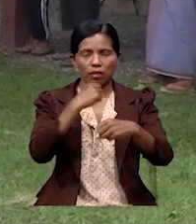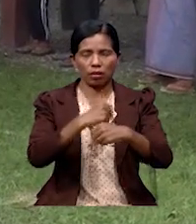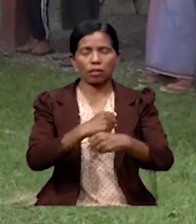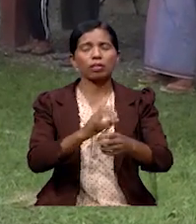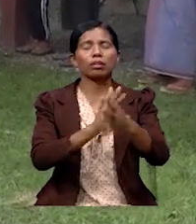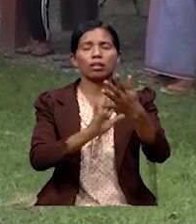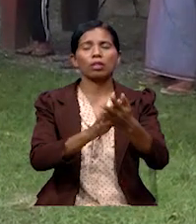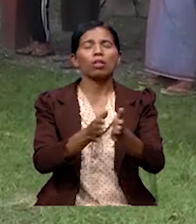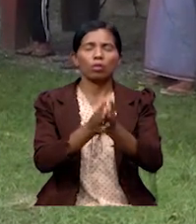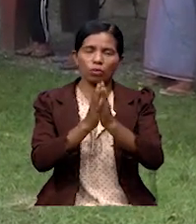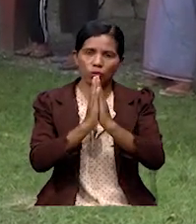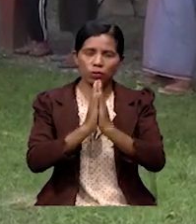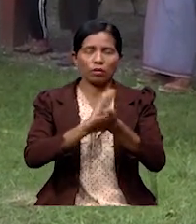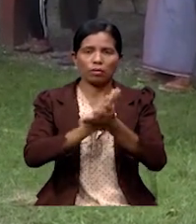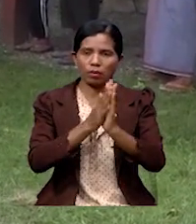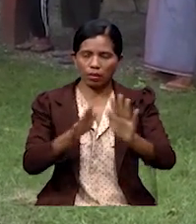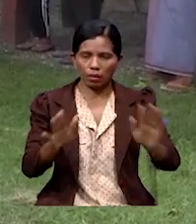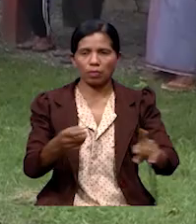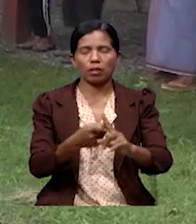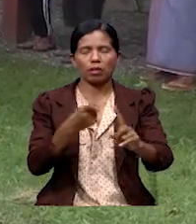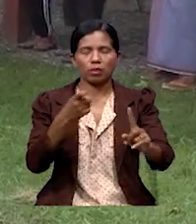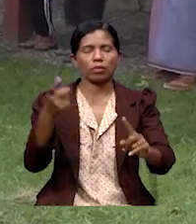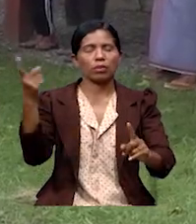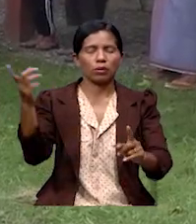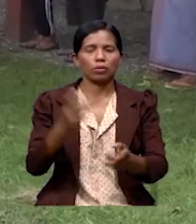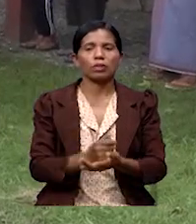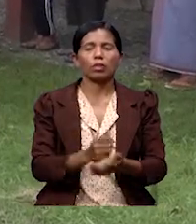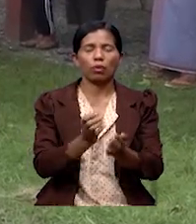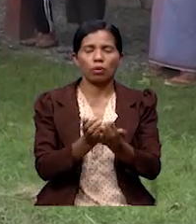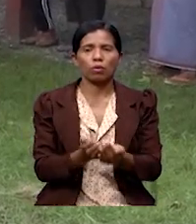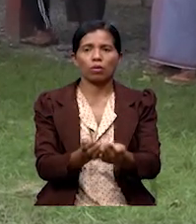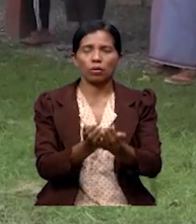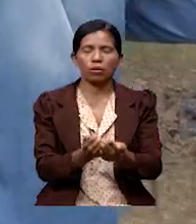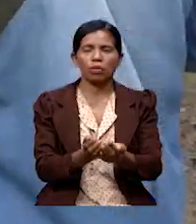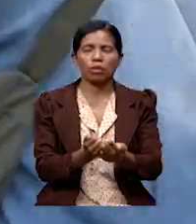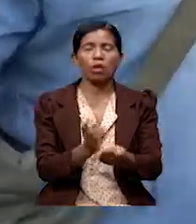husu matak malirin husi rainain ambenunian ia liu rainia